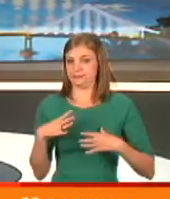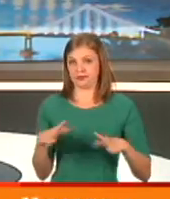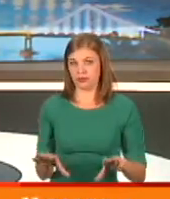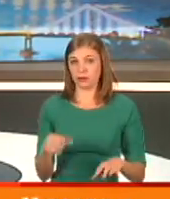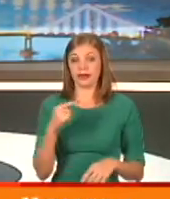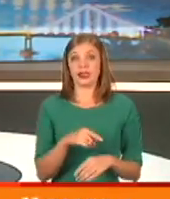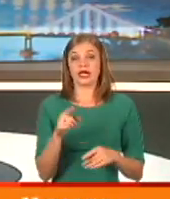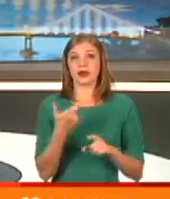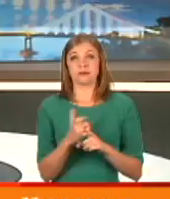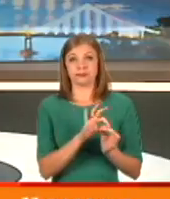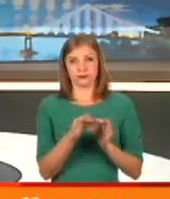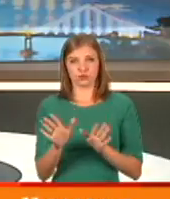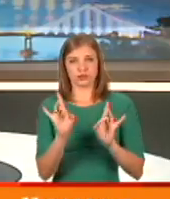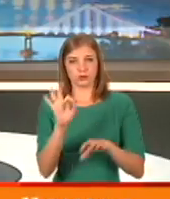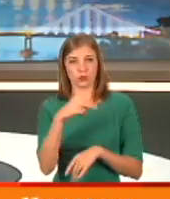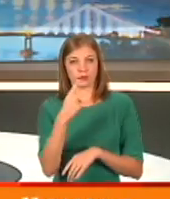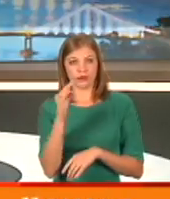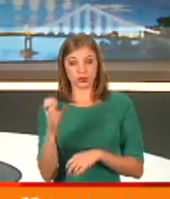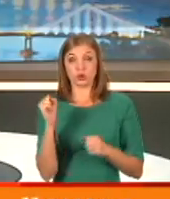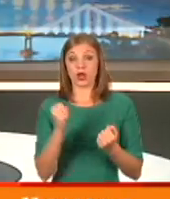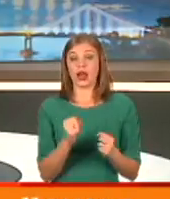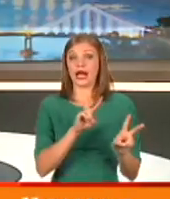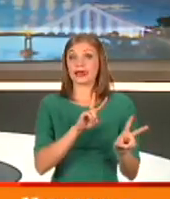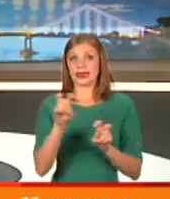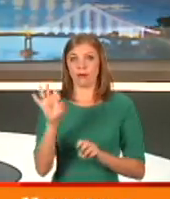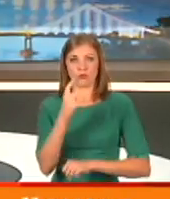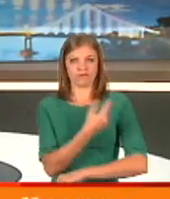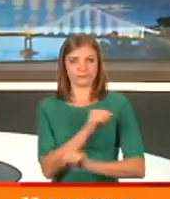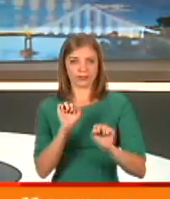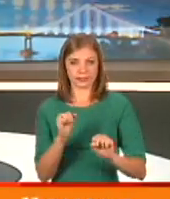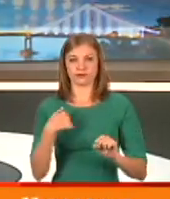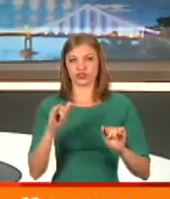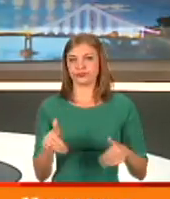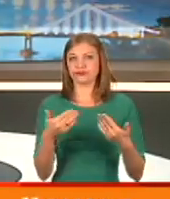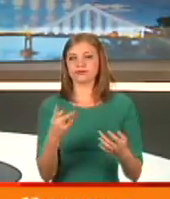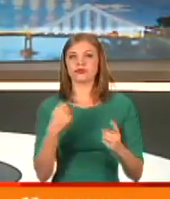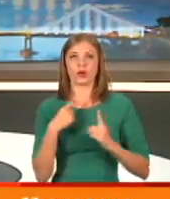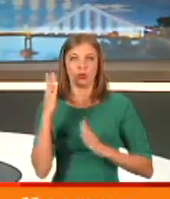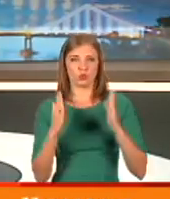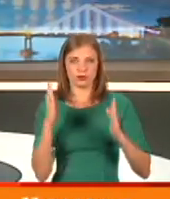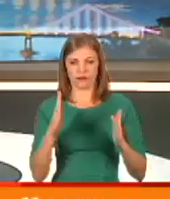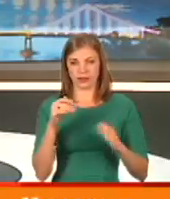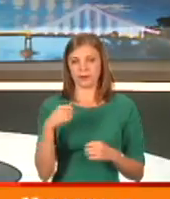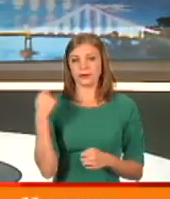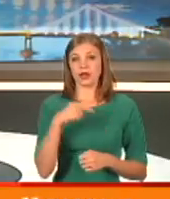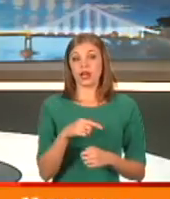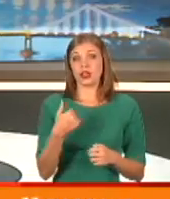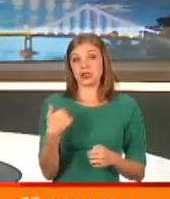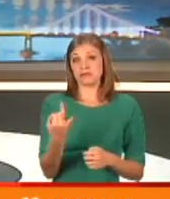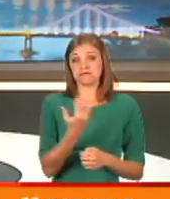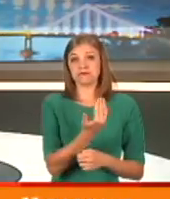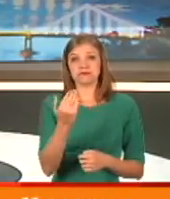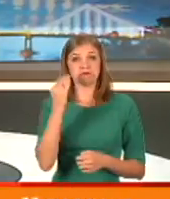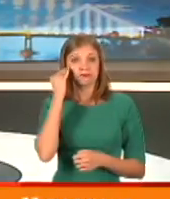мав. Більше ми розкажемо о 22-й, а от тему вакцинації ми виносимо сьогодні на голосування в телепортал. Нам